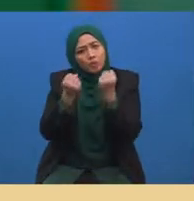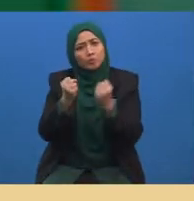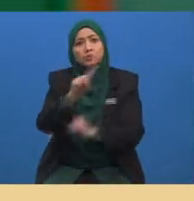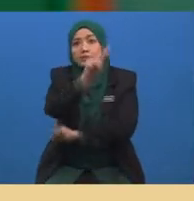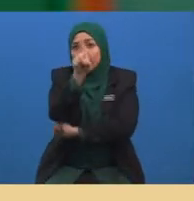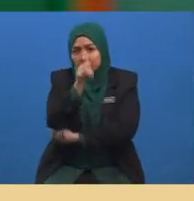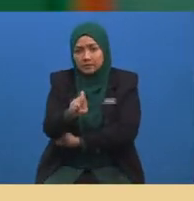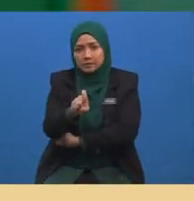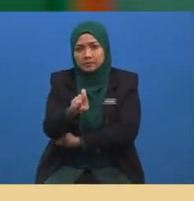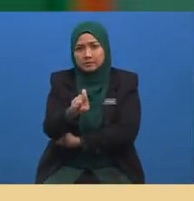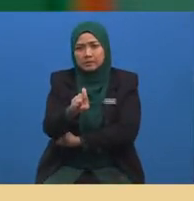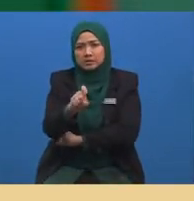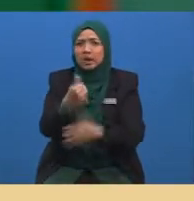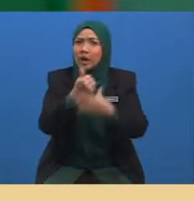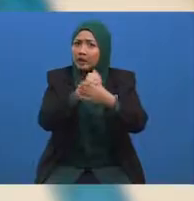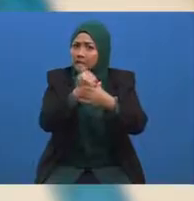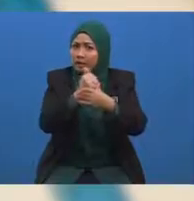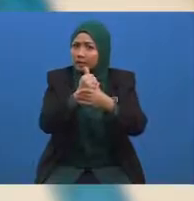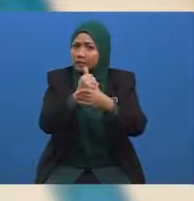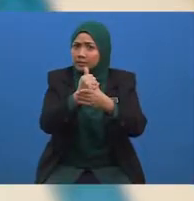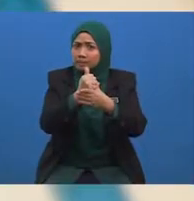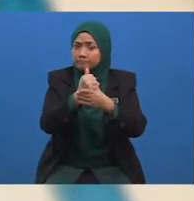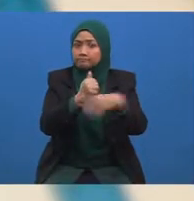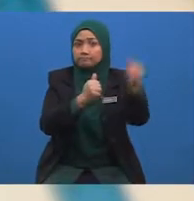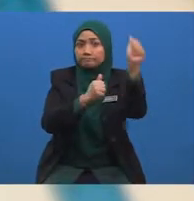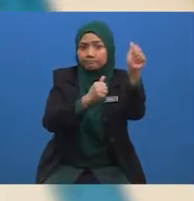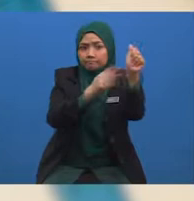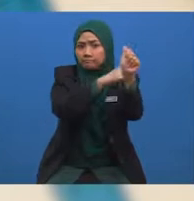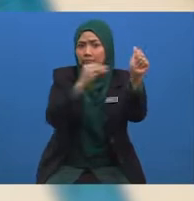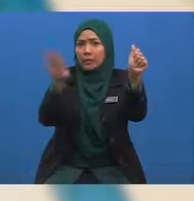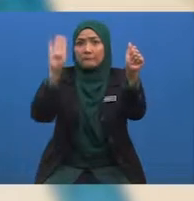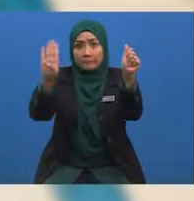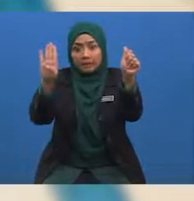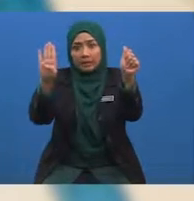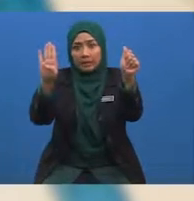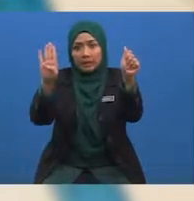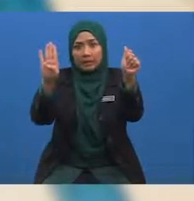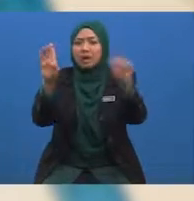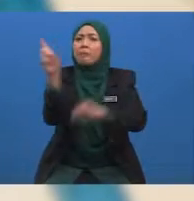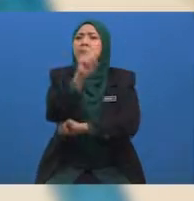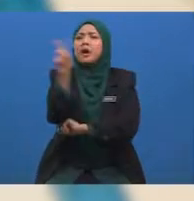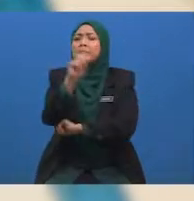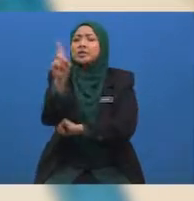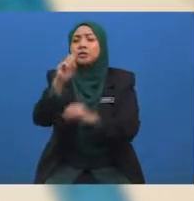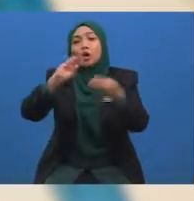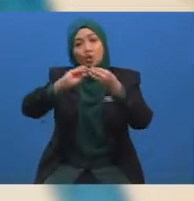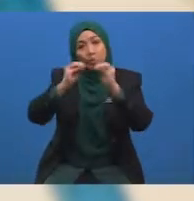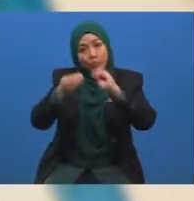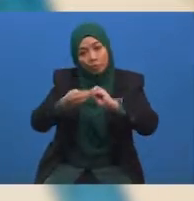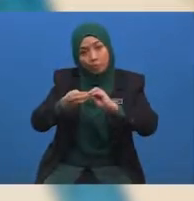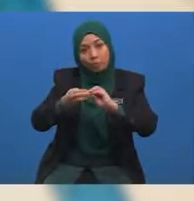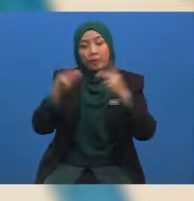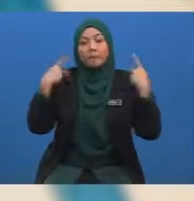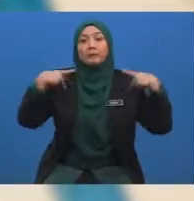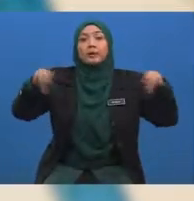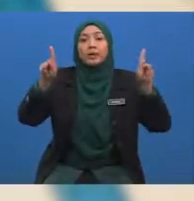murid-murid. Di antara baris A dan baris B, yang mana satukah nombor